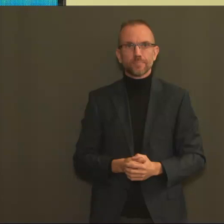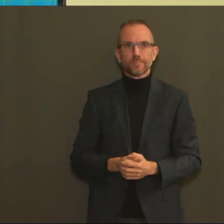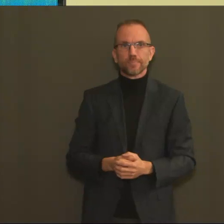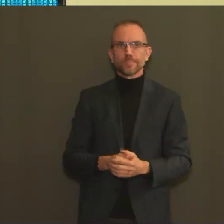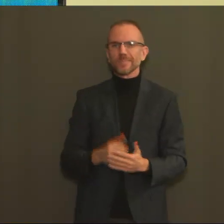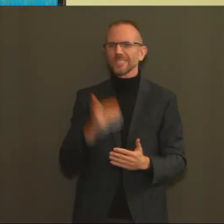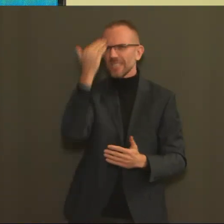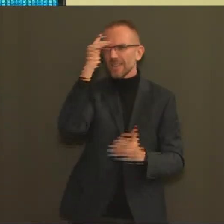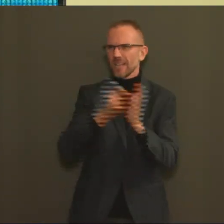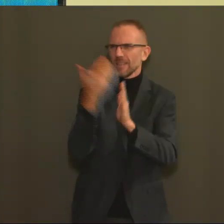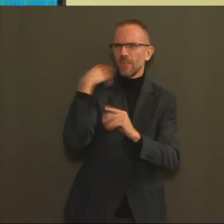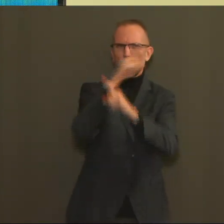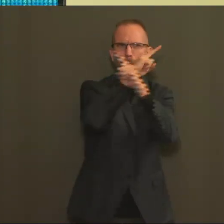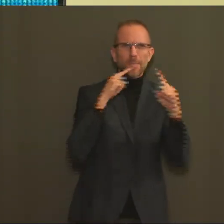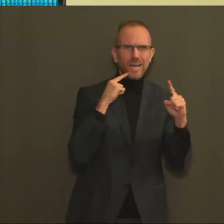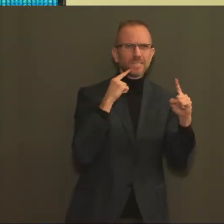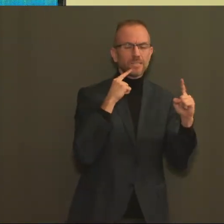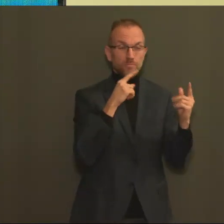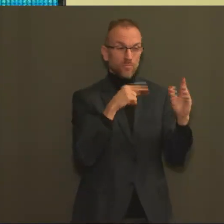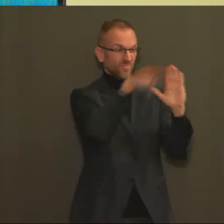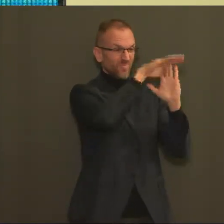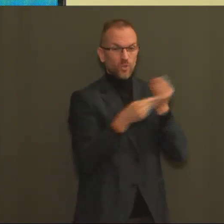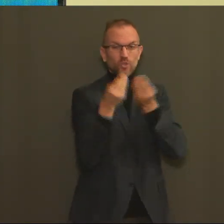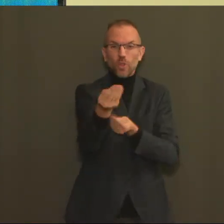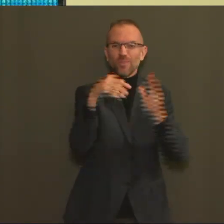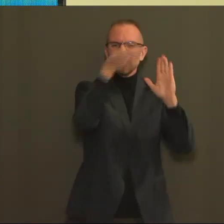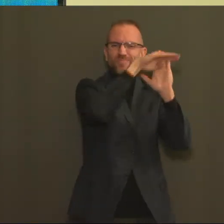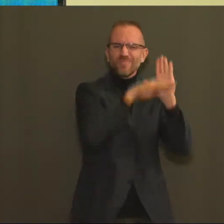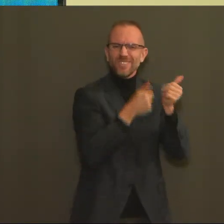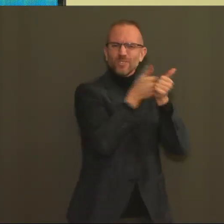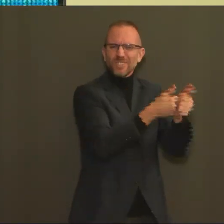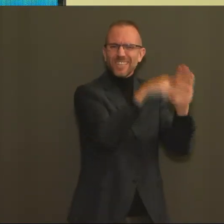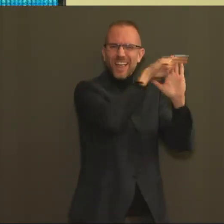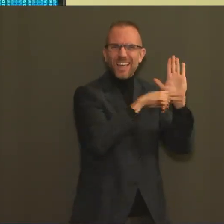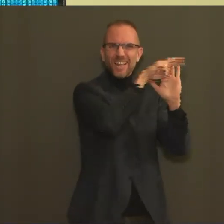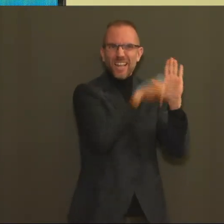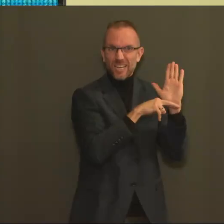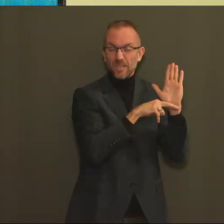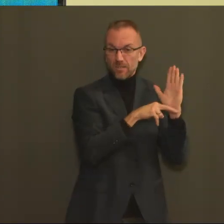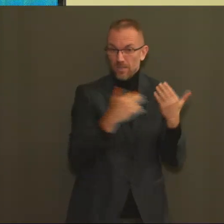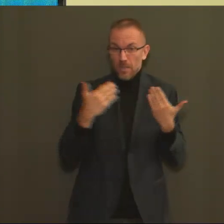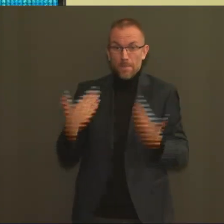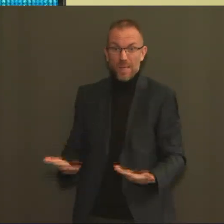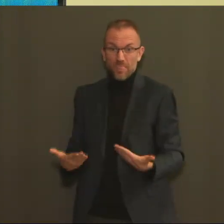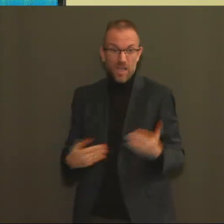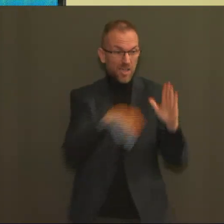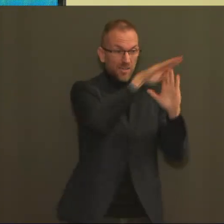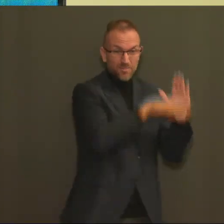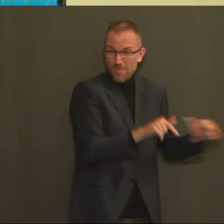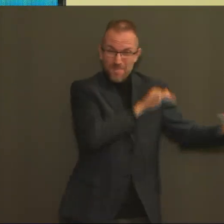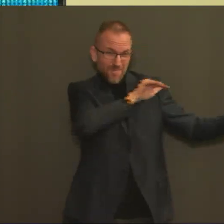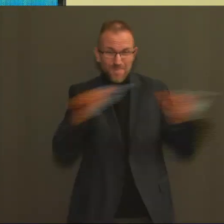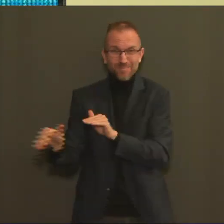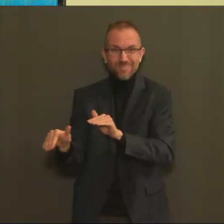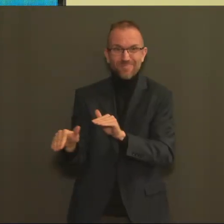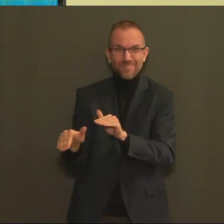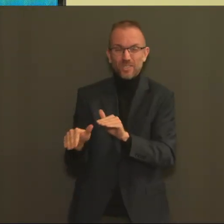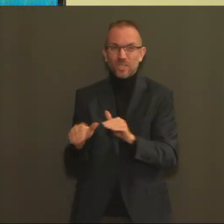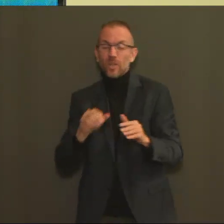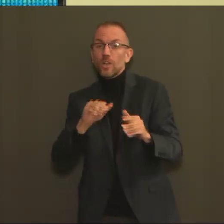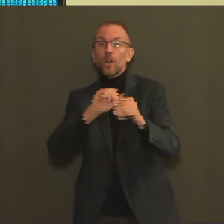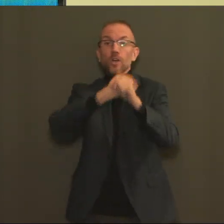vellen blok in het dorp a soldier continu af van shauni koperen cda poolse les uur